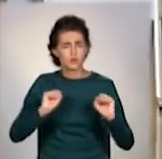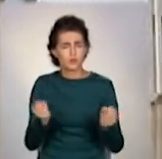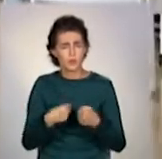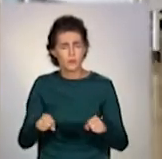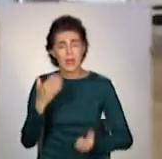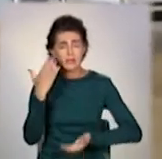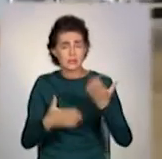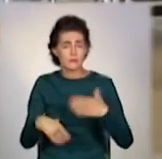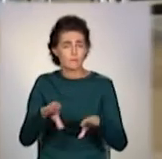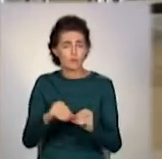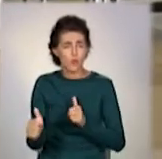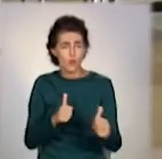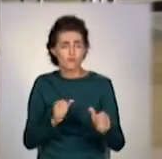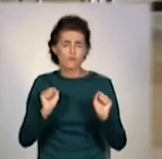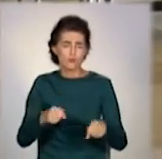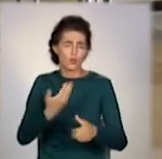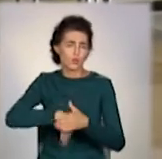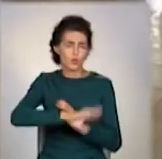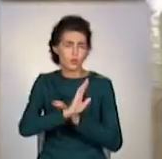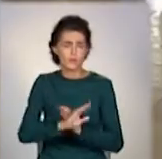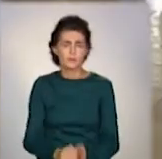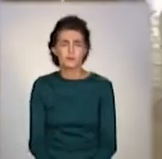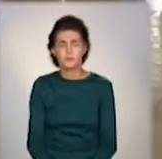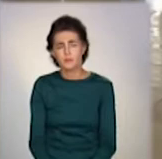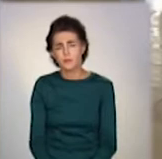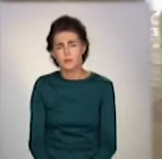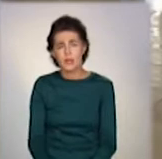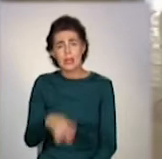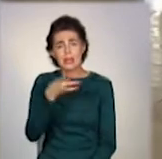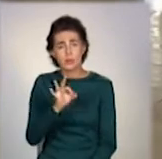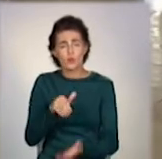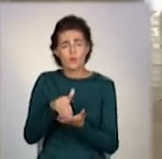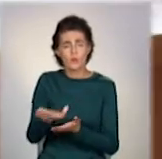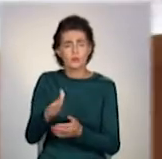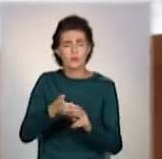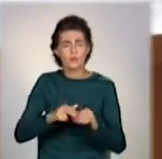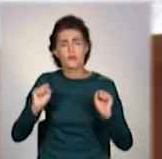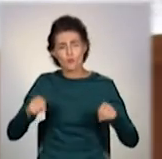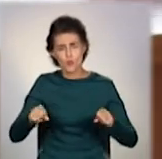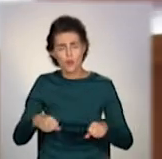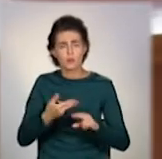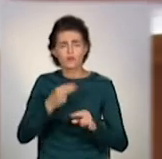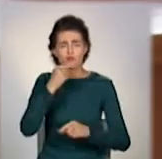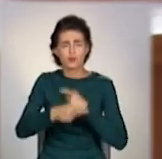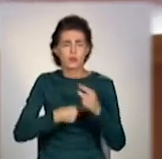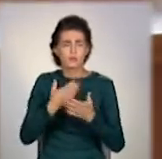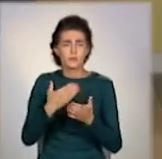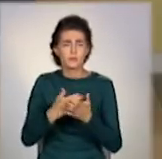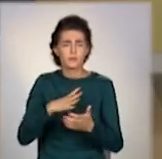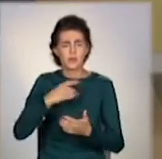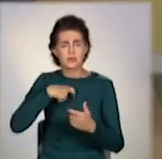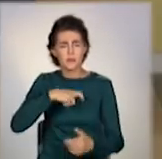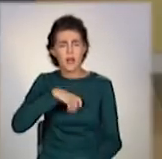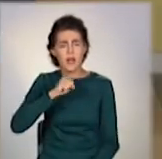Якщо усе добре, можна йти у своїх справах. Проте відмовити в імунізації все ж таки можуть через лихоманку, алергію